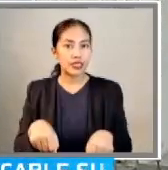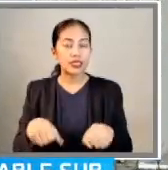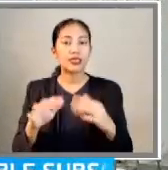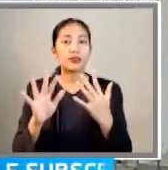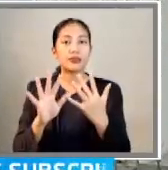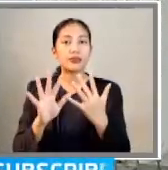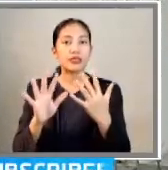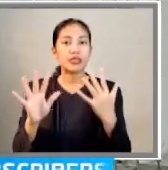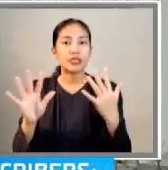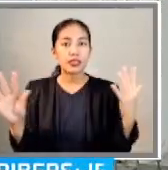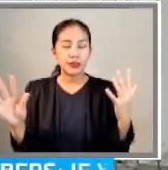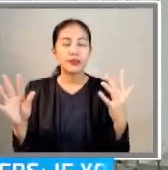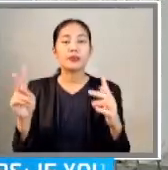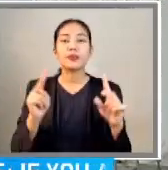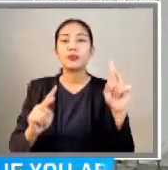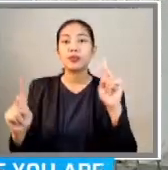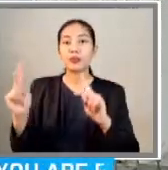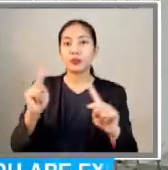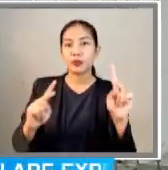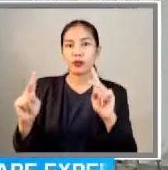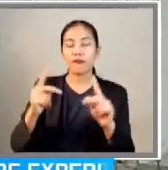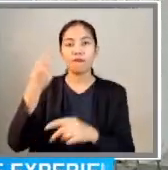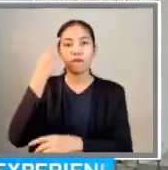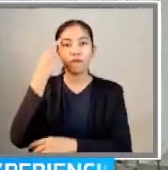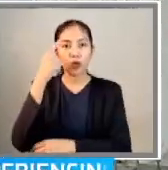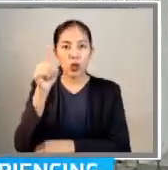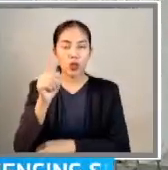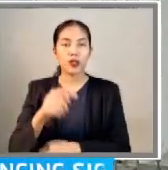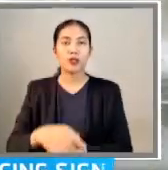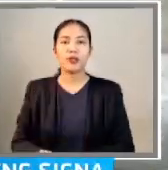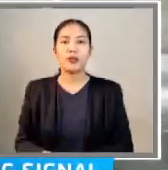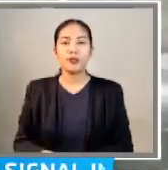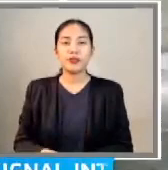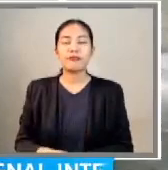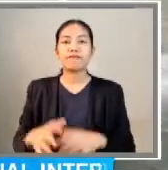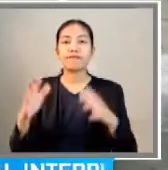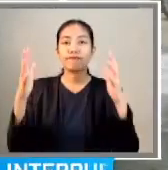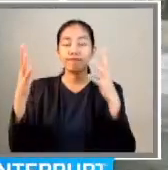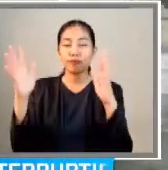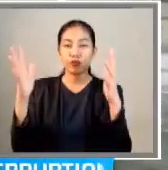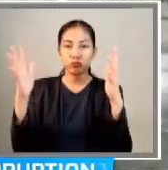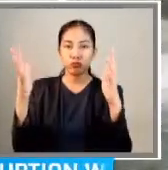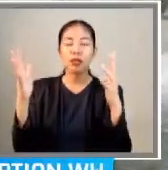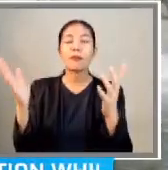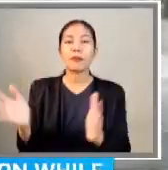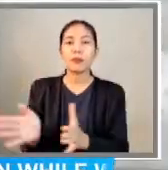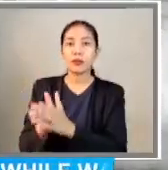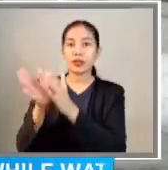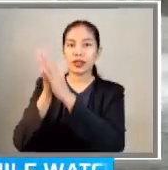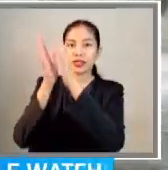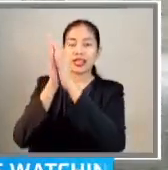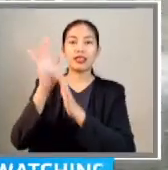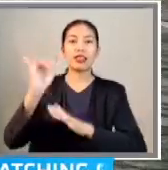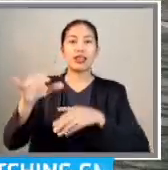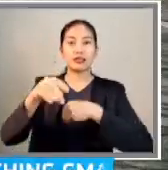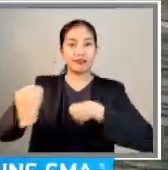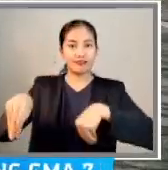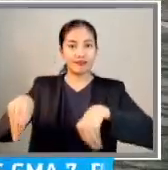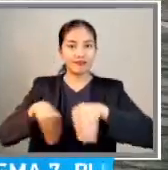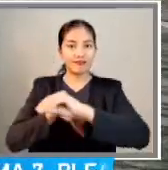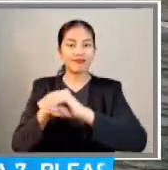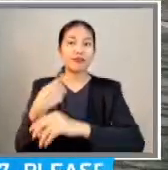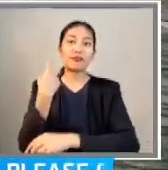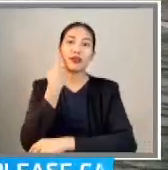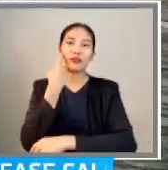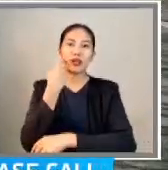ating mga kababayan para sa tinatawag na pagpupugay. Ito po yung kapalit nung dating pahalik. Pero